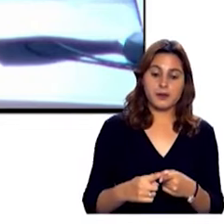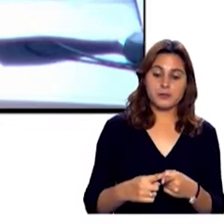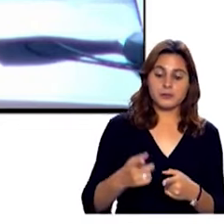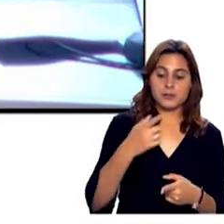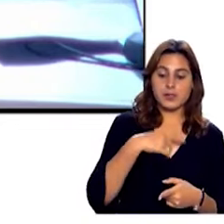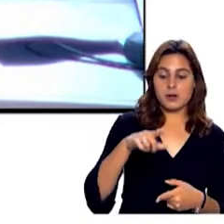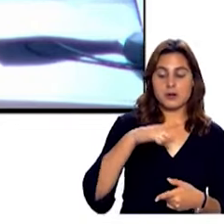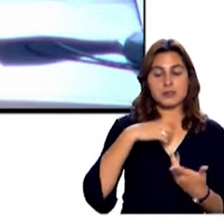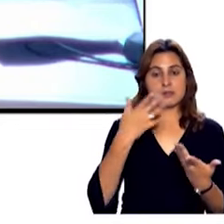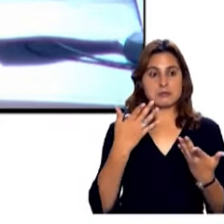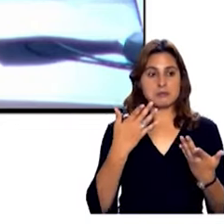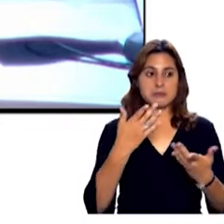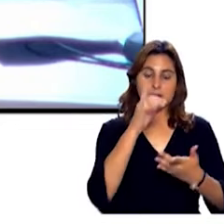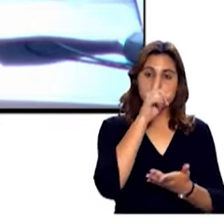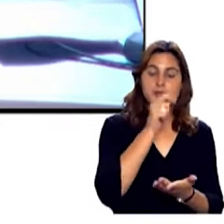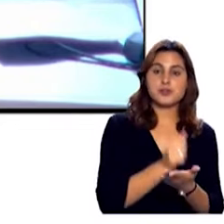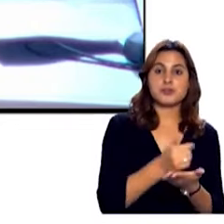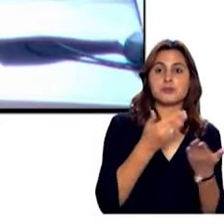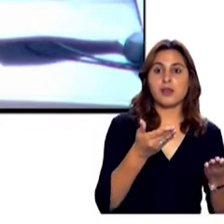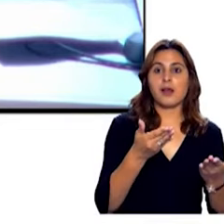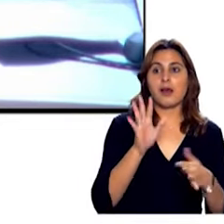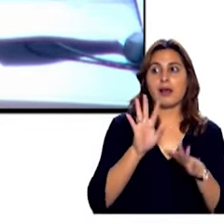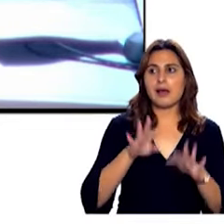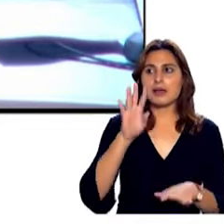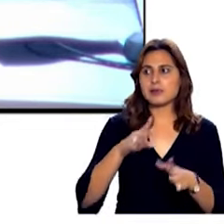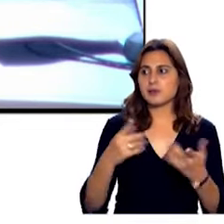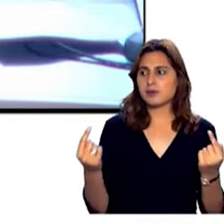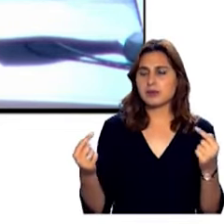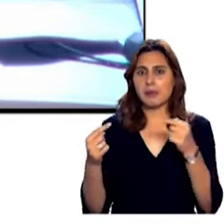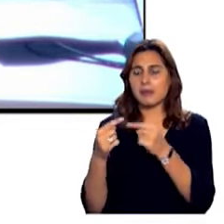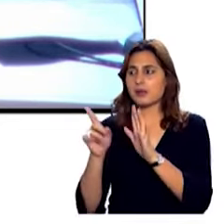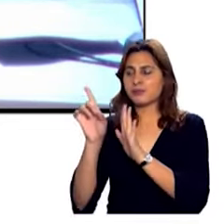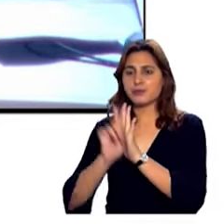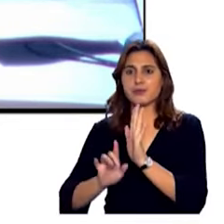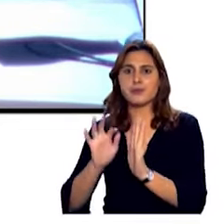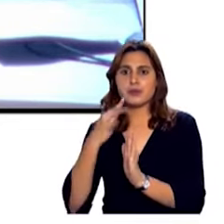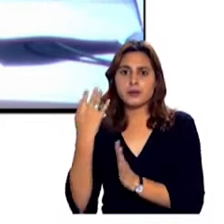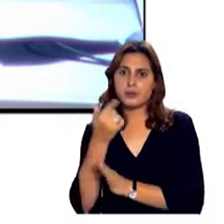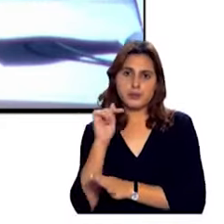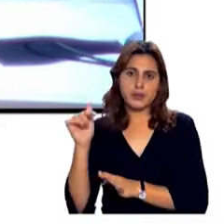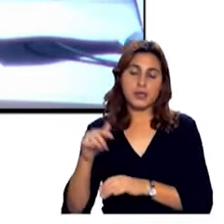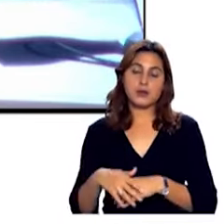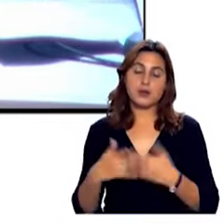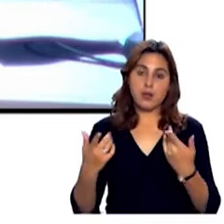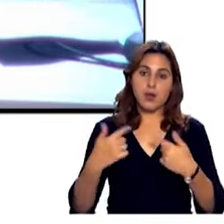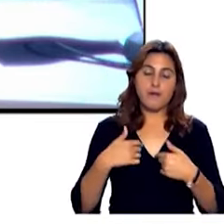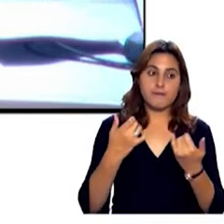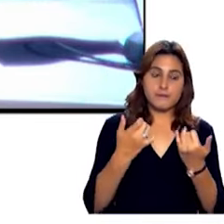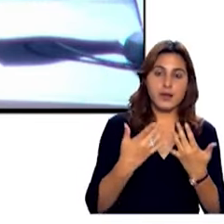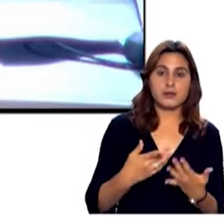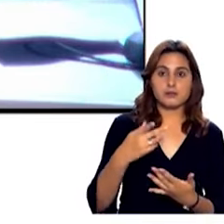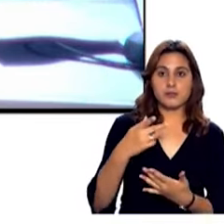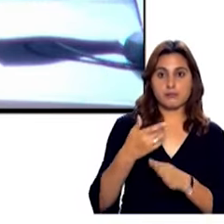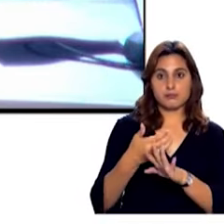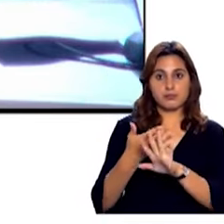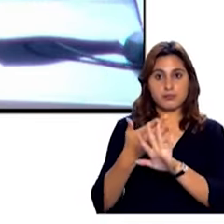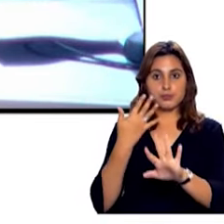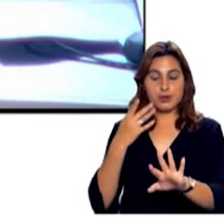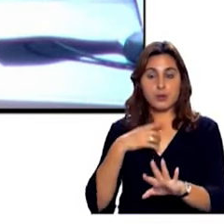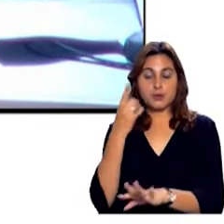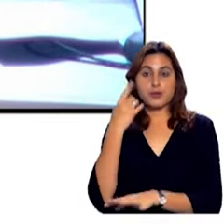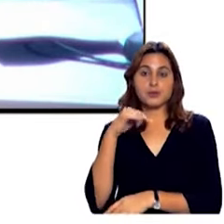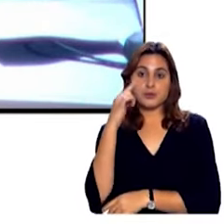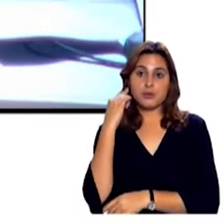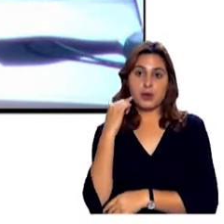à voir avec le droit français ou pourtant on parle de précédent un avocat DS qu'il a un pourvoir à la cour de cassation Son